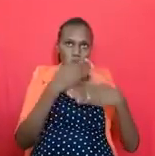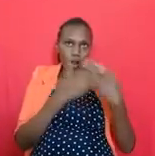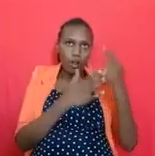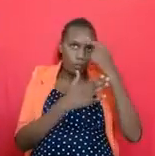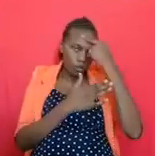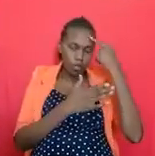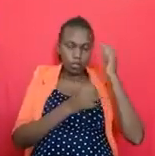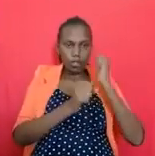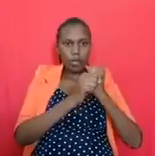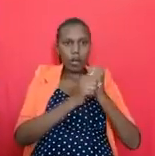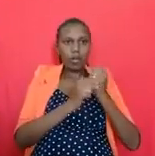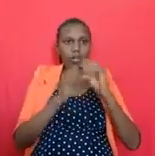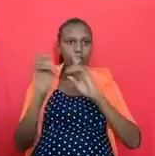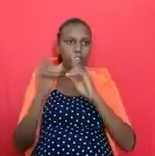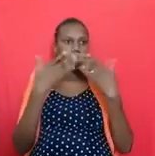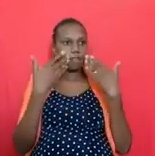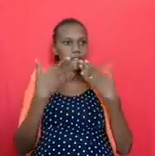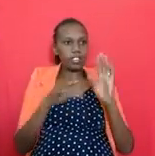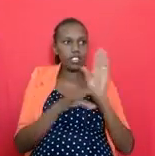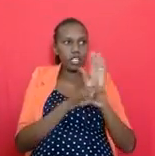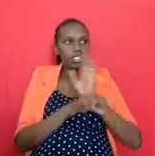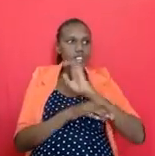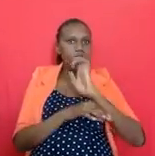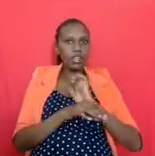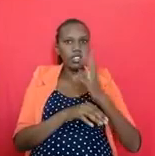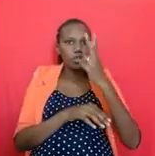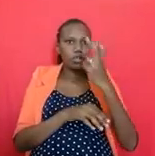wira murutite. Church elders